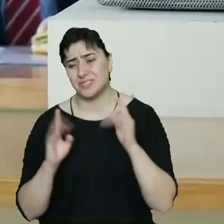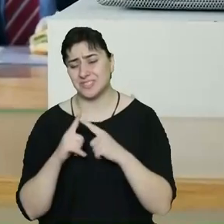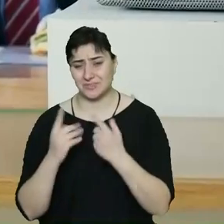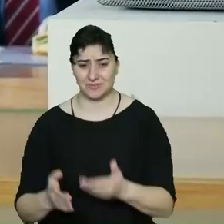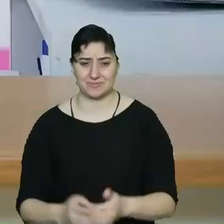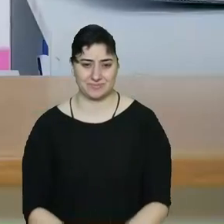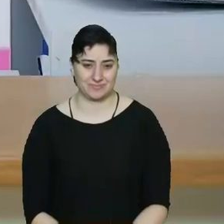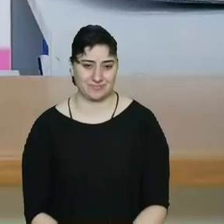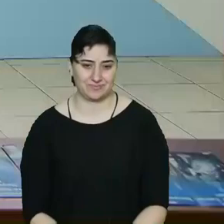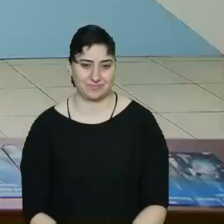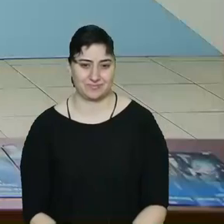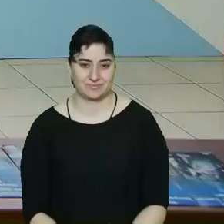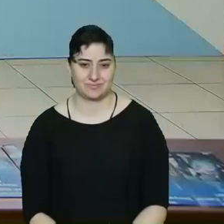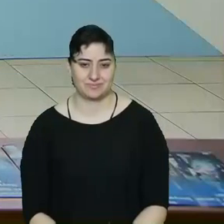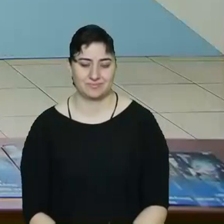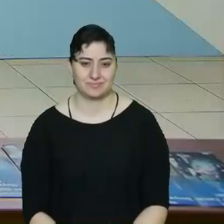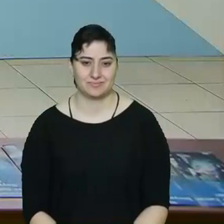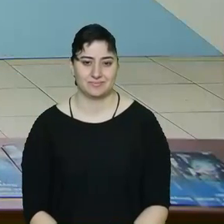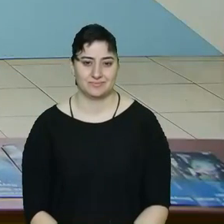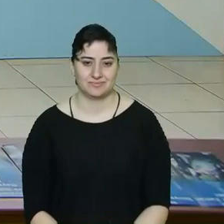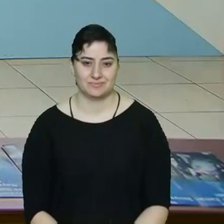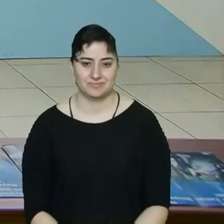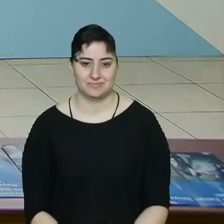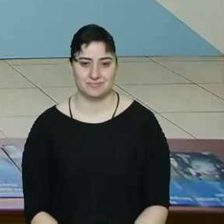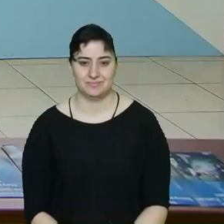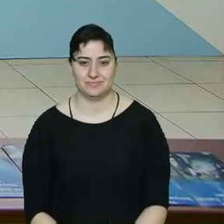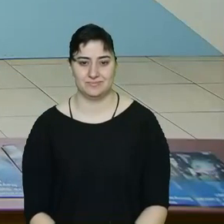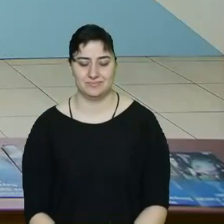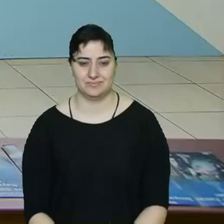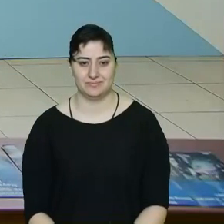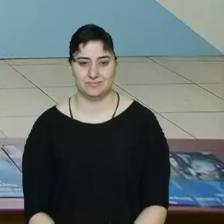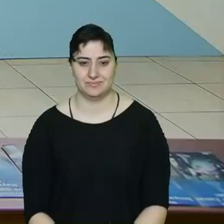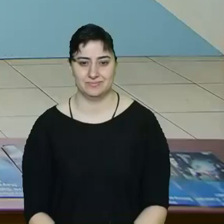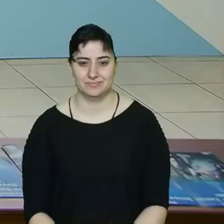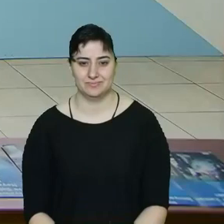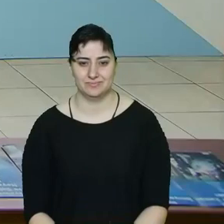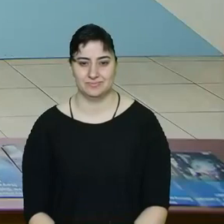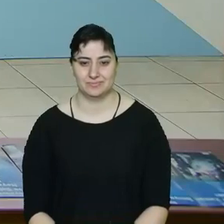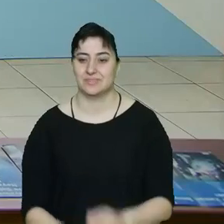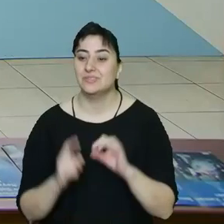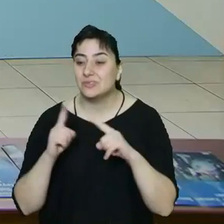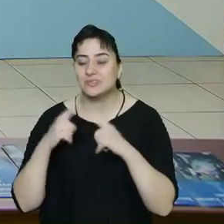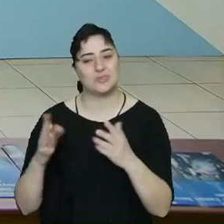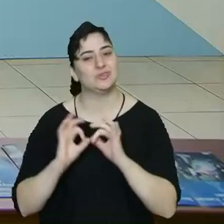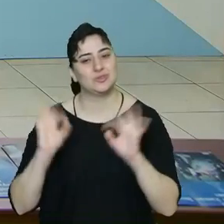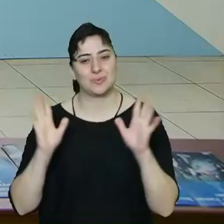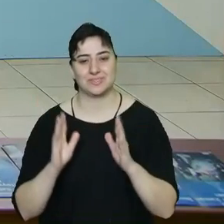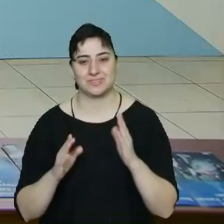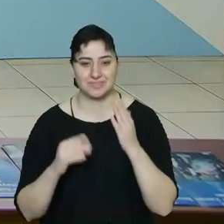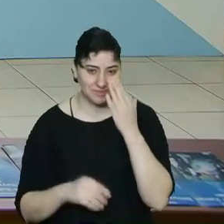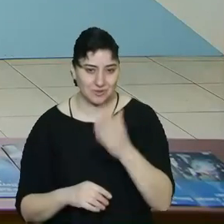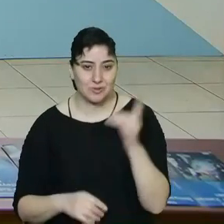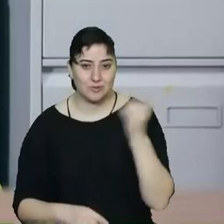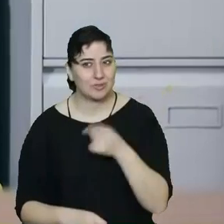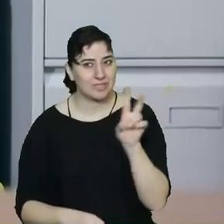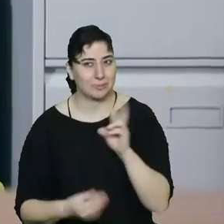ya. Sevinçle çak yapıp yanaktan öpüştüler. Nurhan'cığım çok teşekkür ediyoruz sana. Çok sağ olasın.